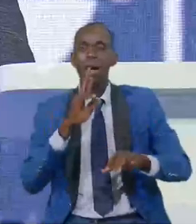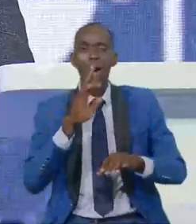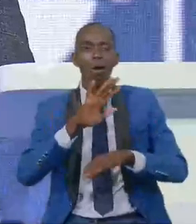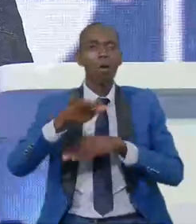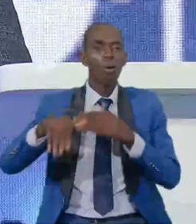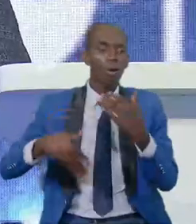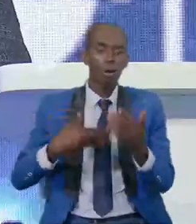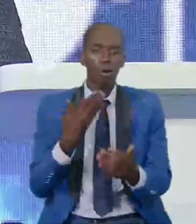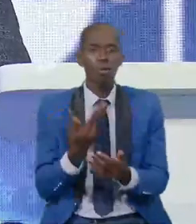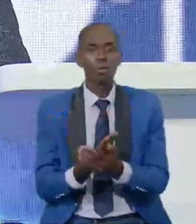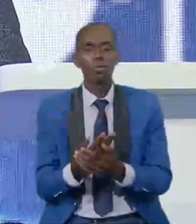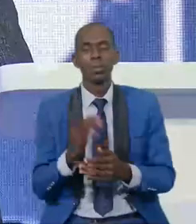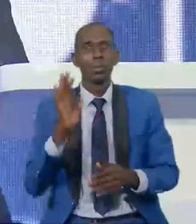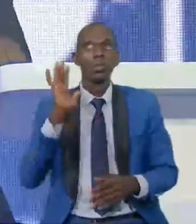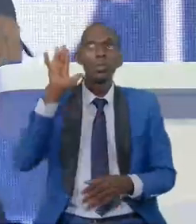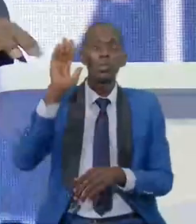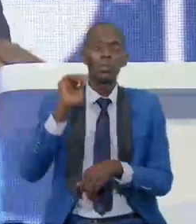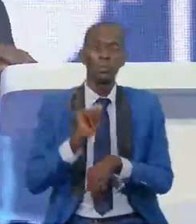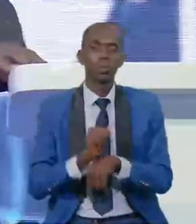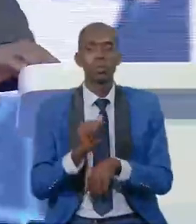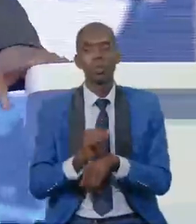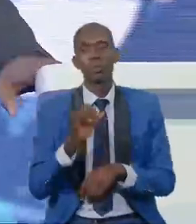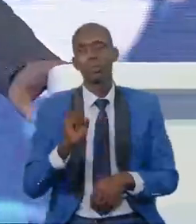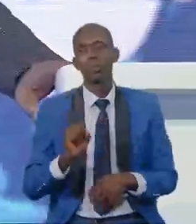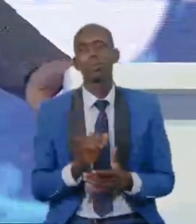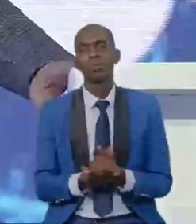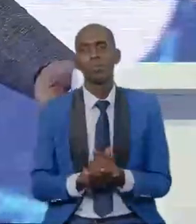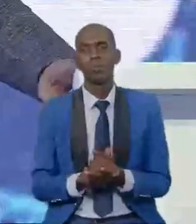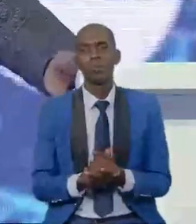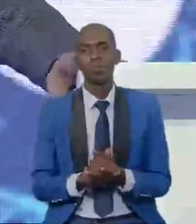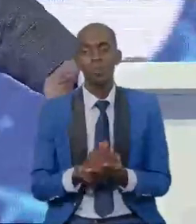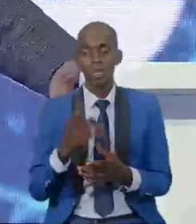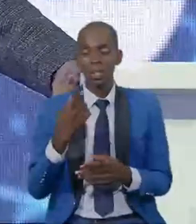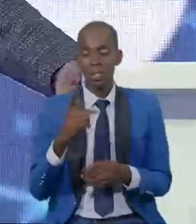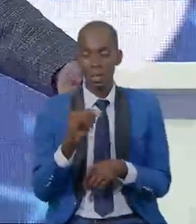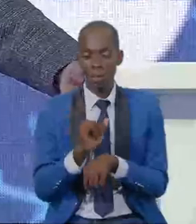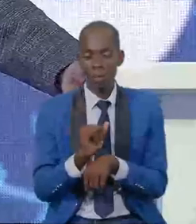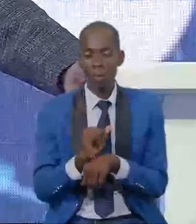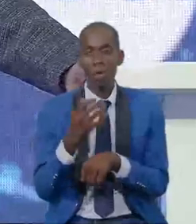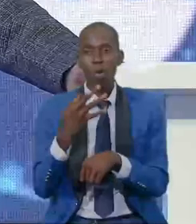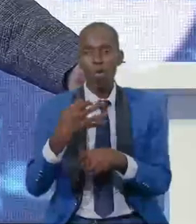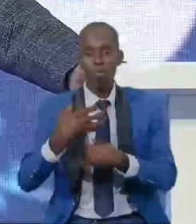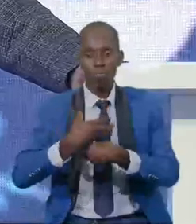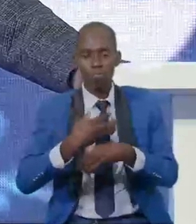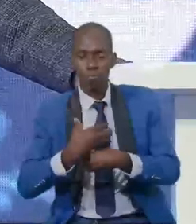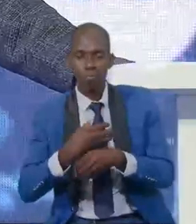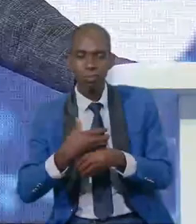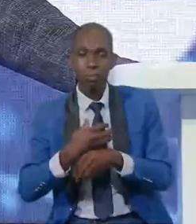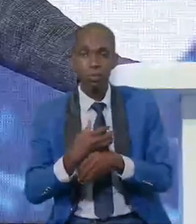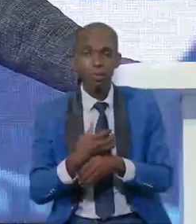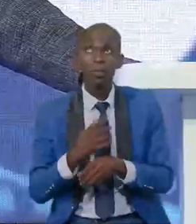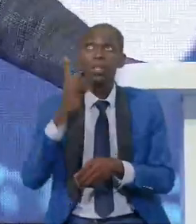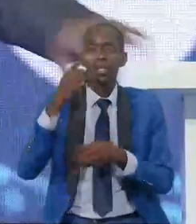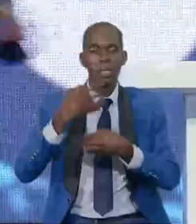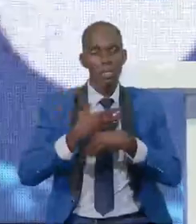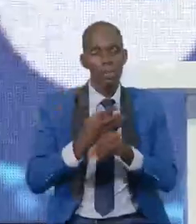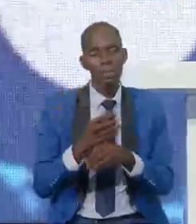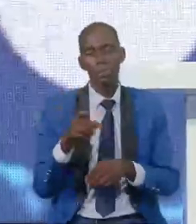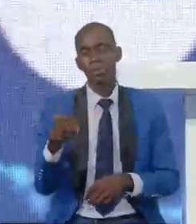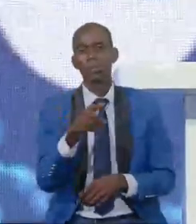Et ses compassions s'étendent sur toutes ses œuvres. L'œuvre de la création. Il